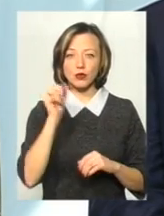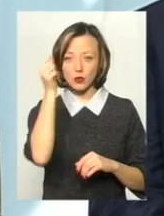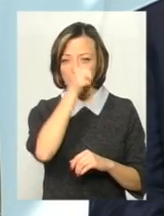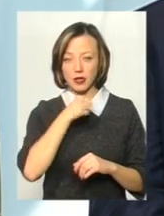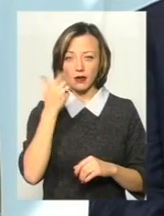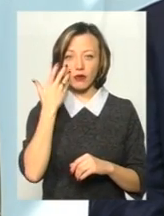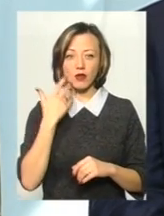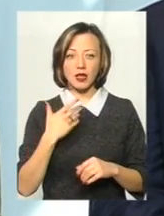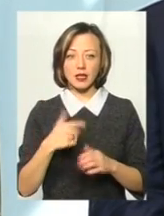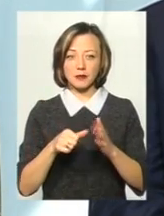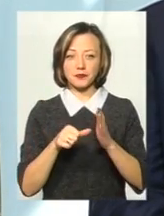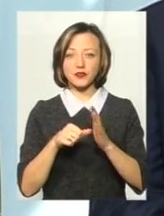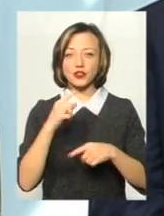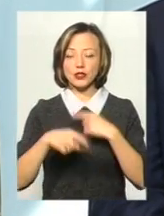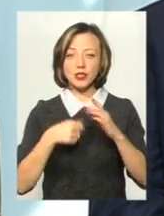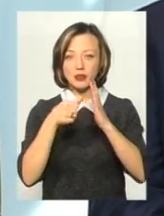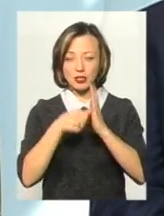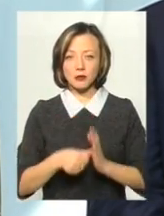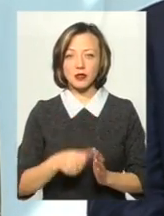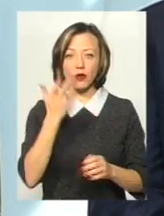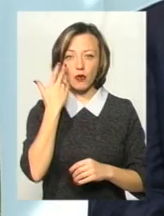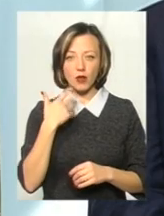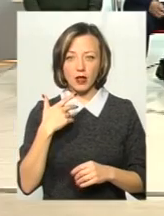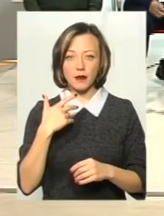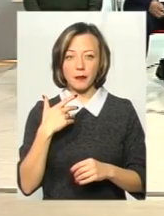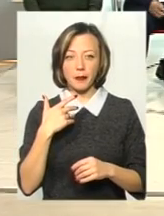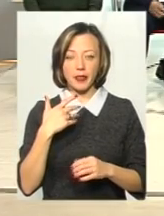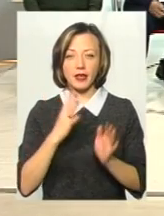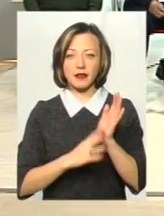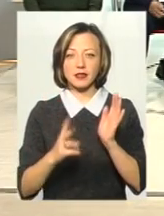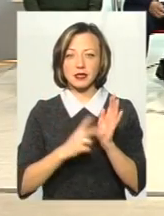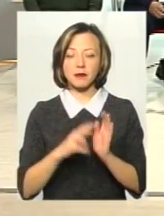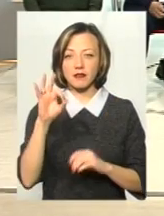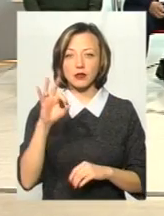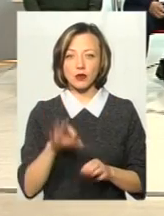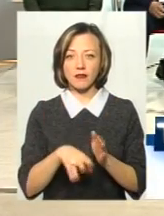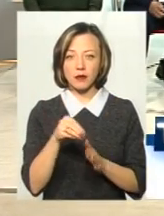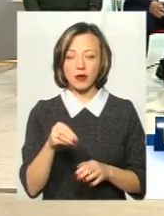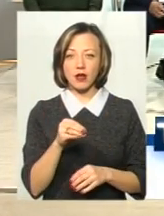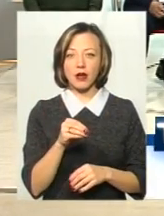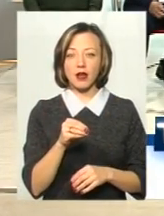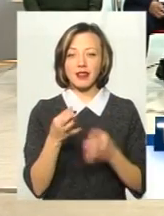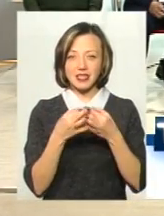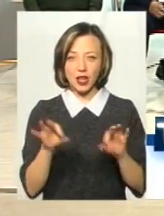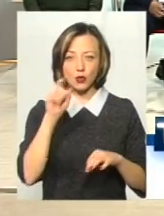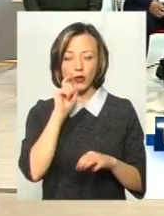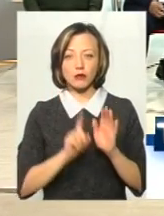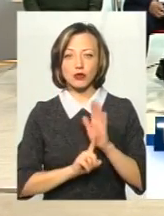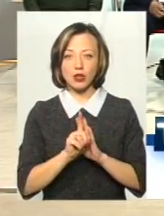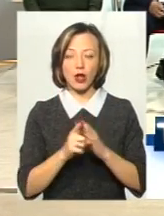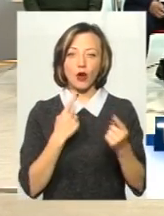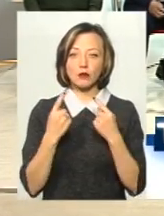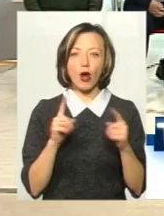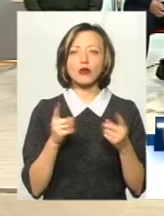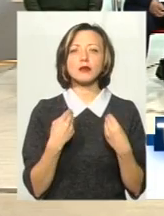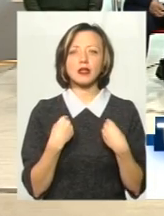рік, коли за півроку після того, як більше 97% проголосувало за незалежність України, почалися розмови.